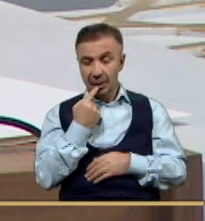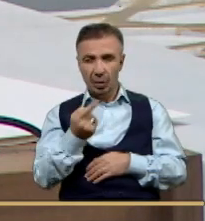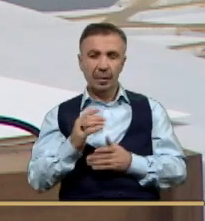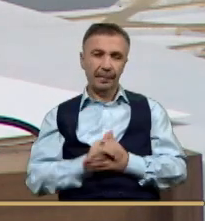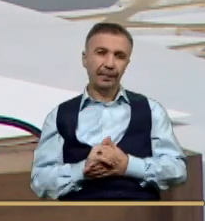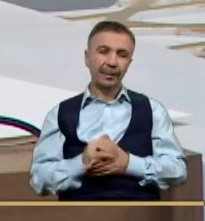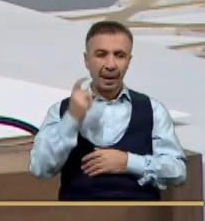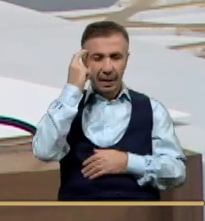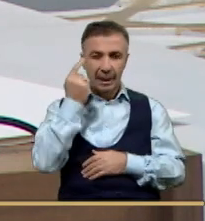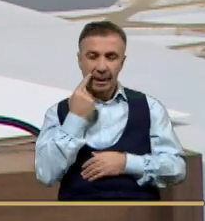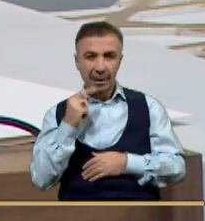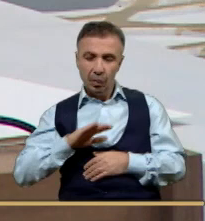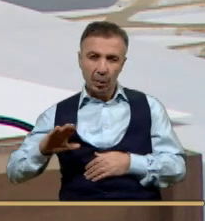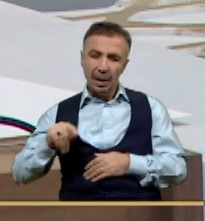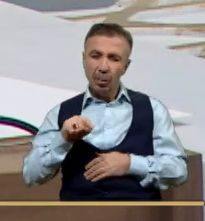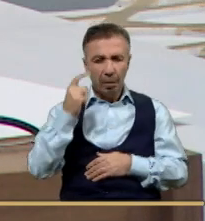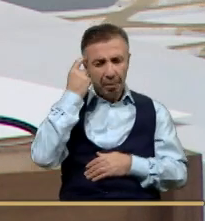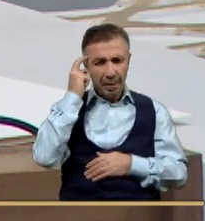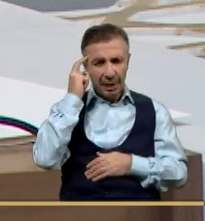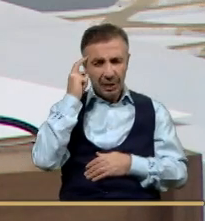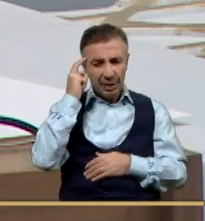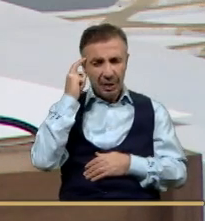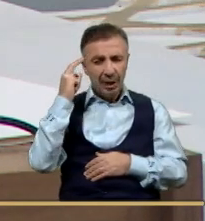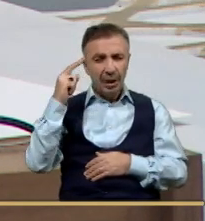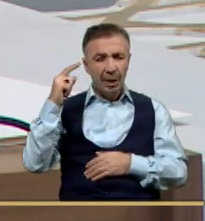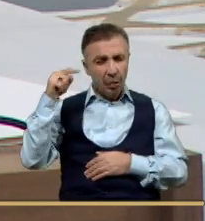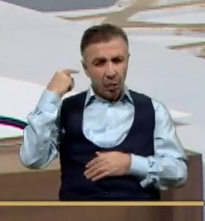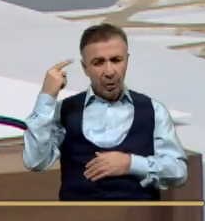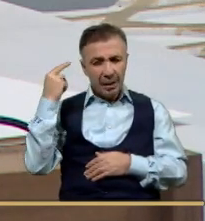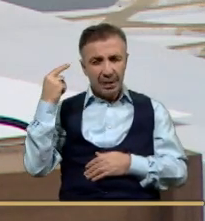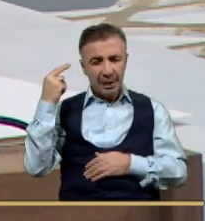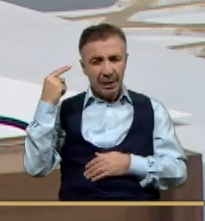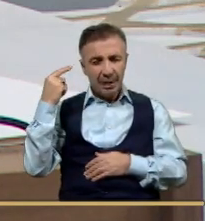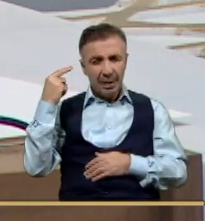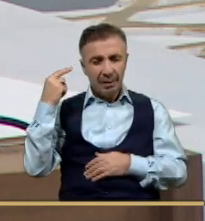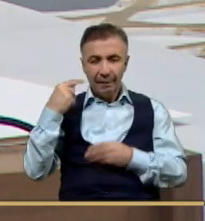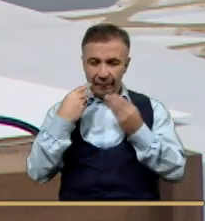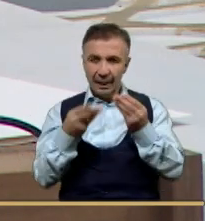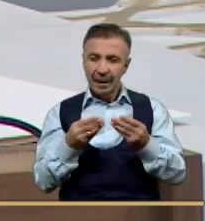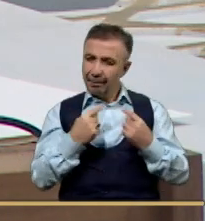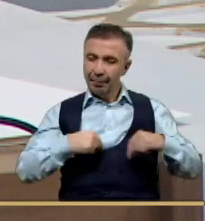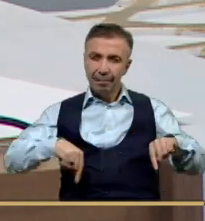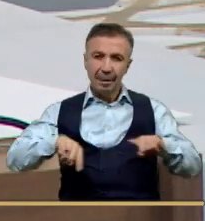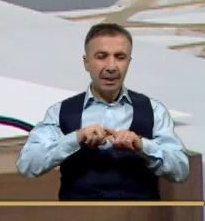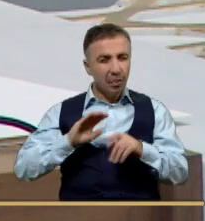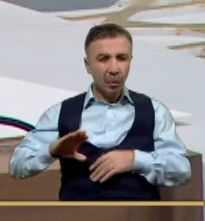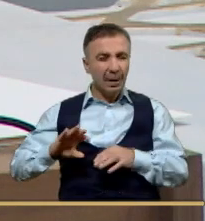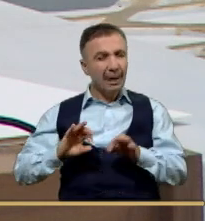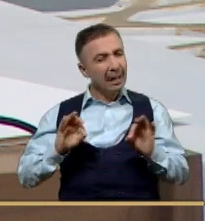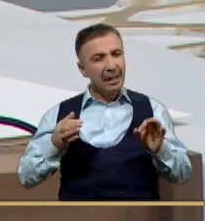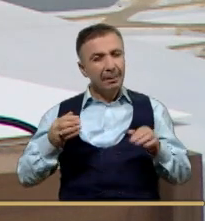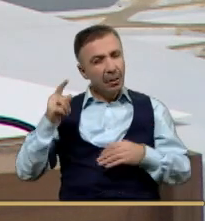İsrail devleti çocuklarına bu bilinci, bu şuuru verirken biz çocuklarımıza nasıl bir şuur veriyoruz